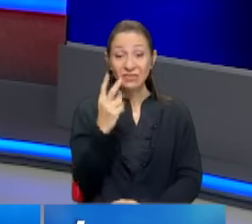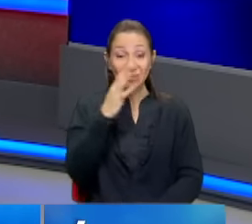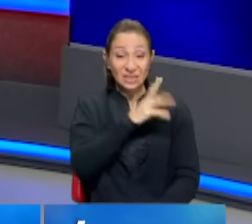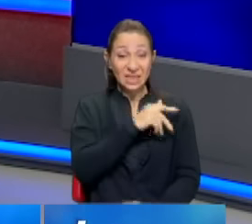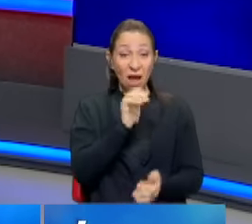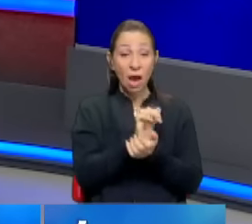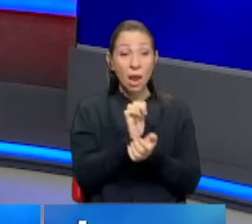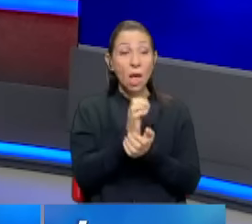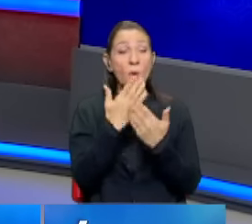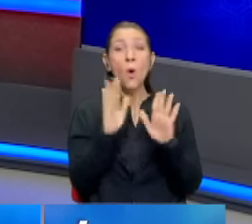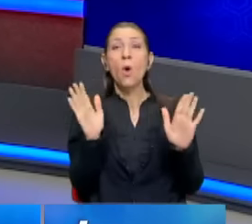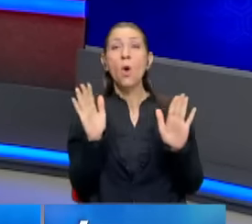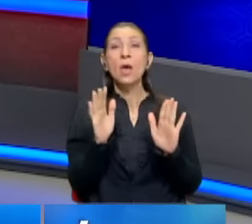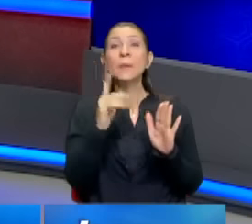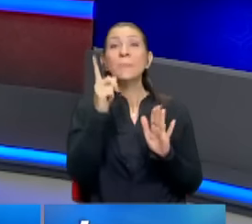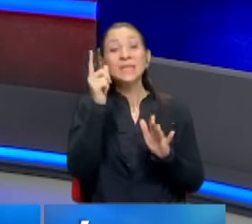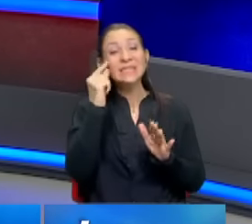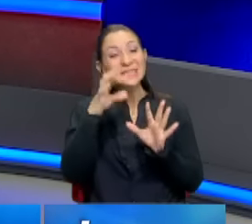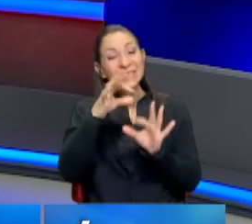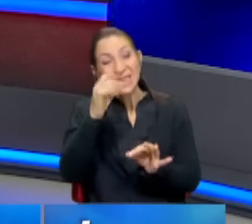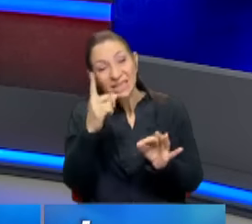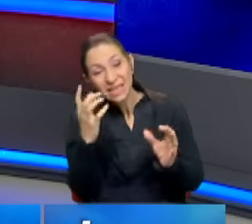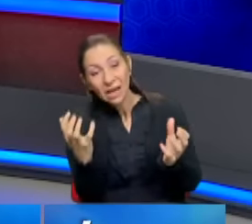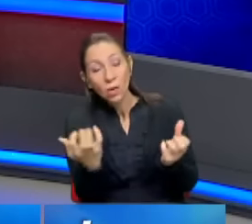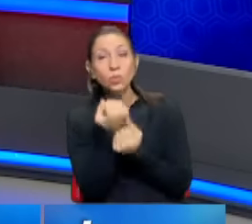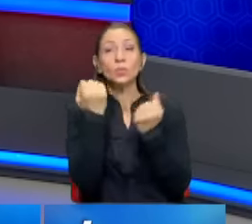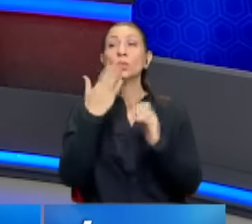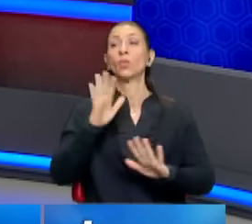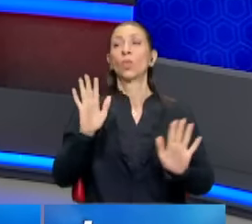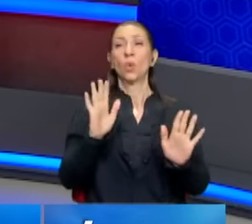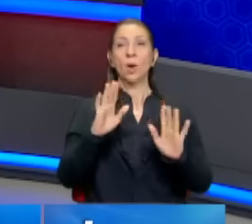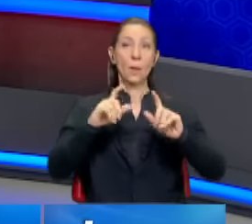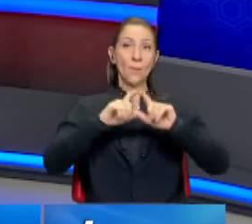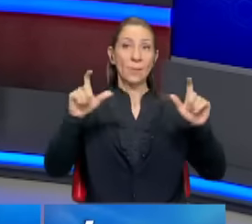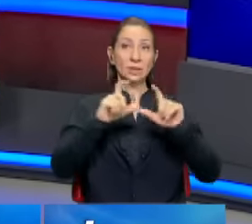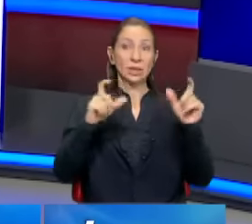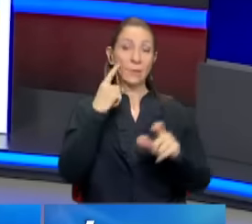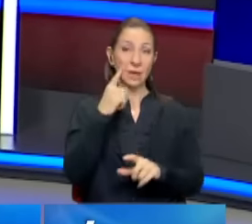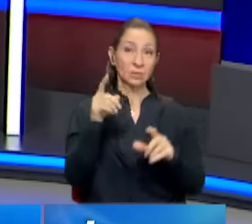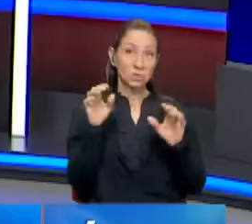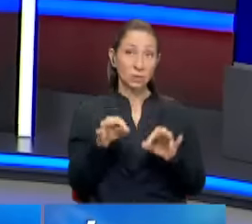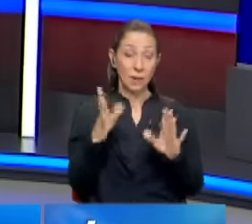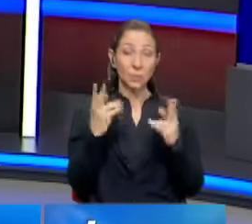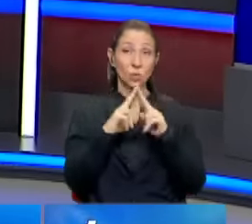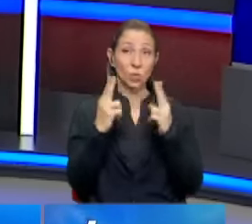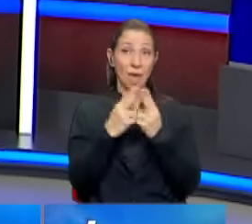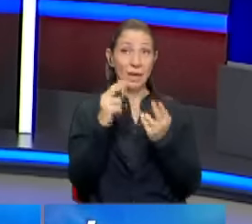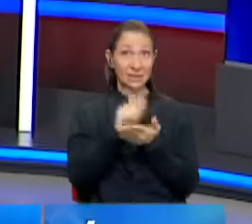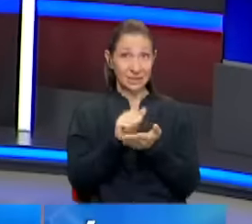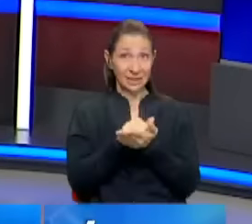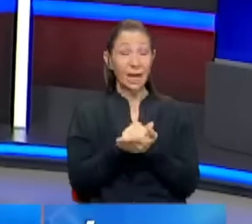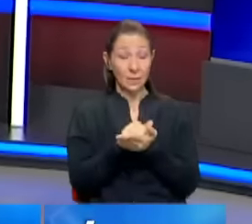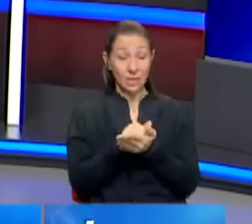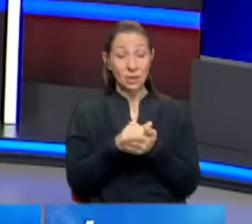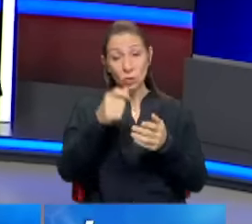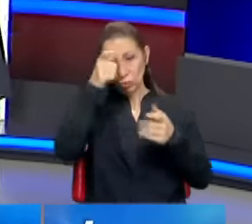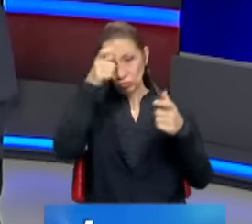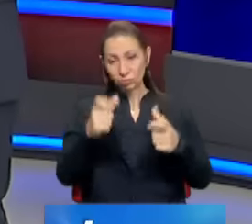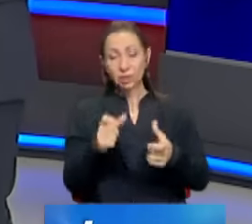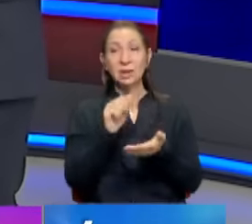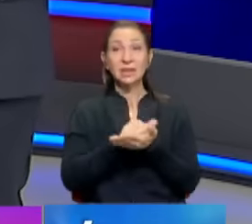yok. Ailenin hiçbir ferdi de yaşamıyor. Günün gazete manşetlerine bakalım şimdi de. Hem dünya gazetelerinin hem de ulusal